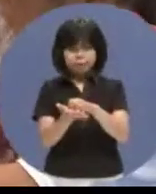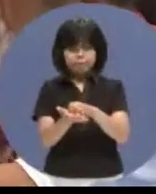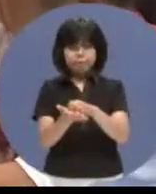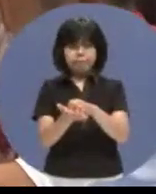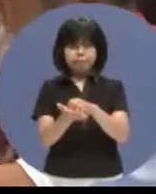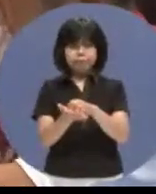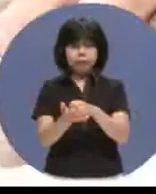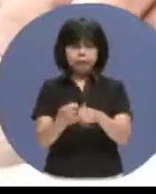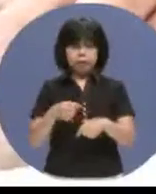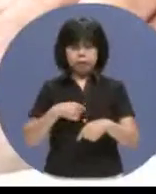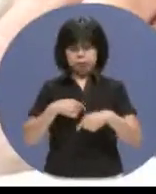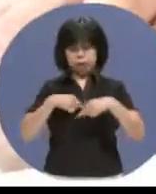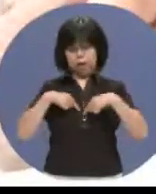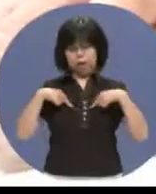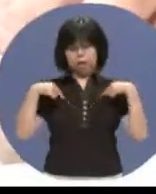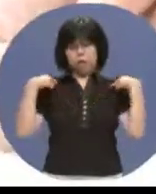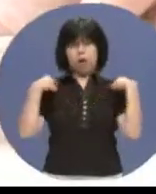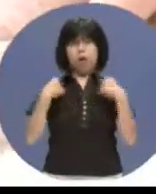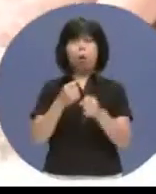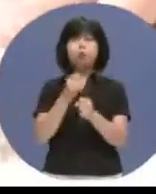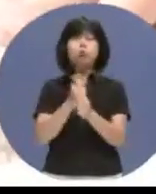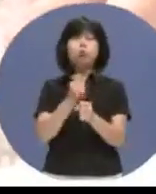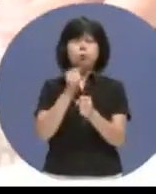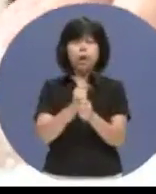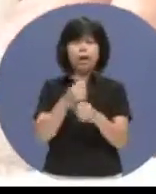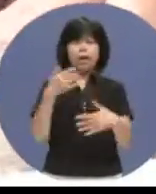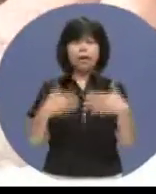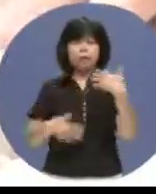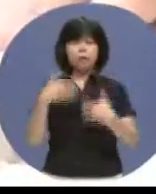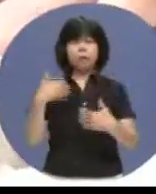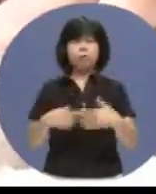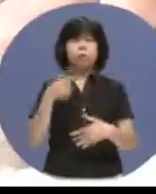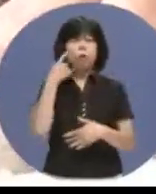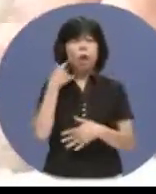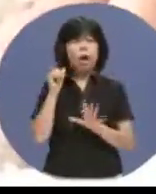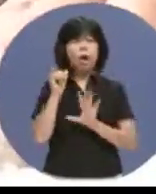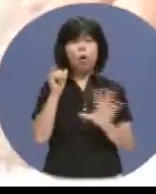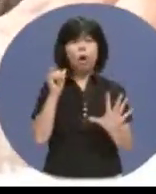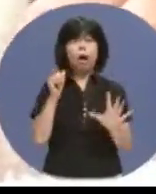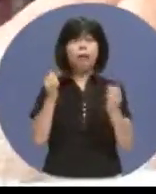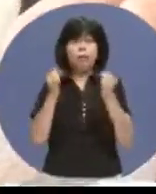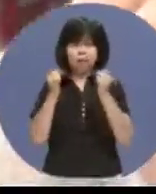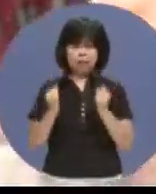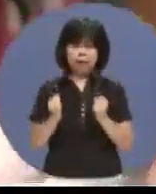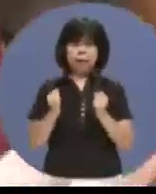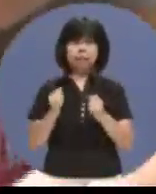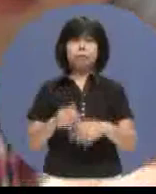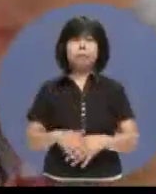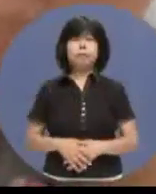ながらオリジナルのアクセサリーを作って楽しむ親子の姿も見られました。